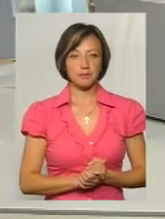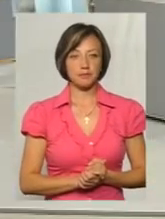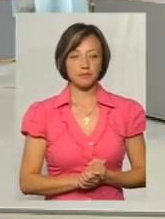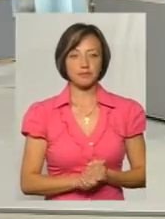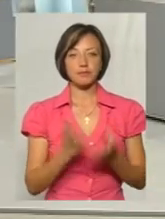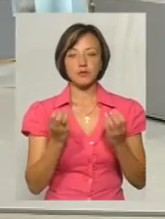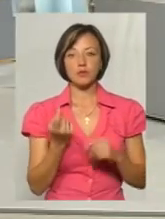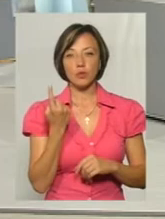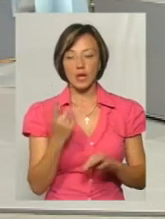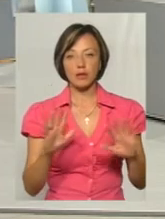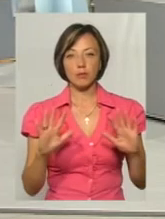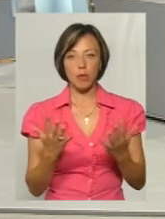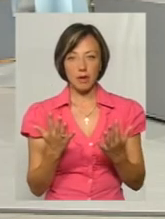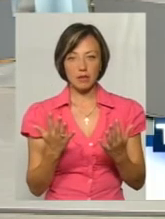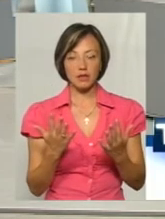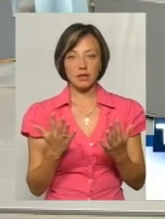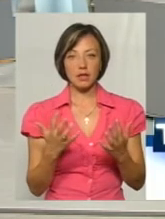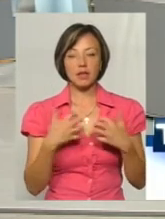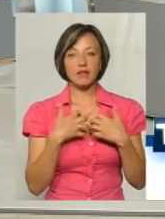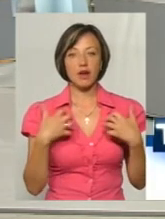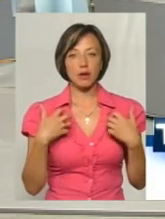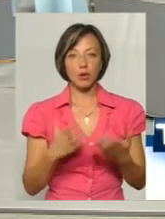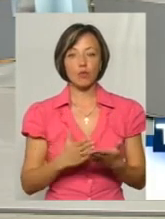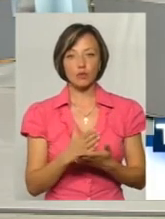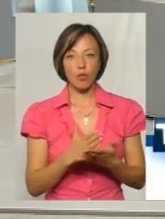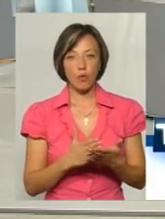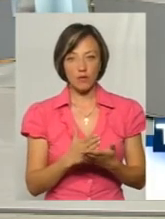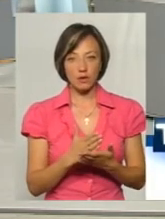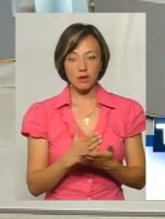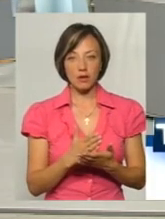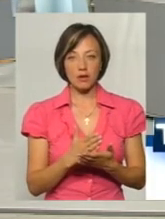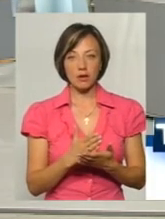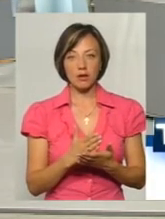І ще один такий момент. Тварин обслуговувати в